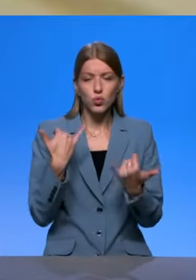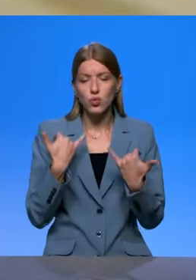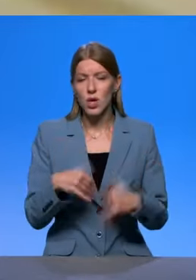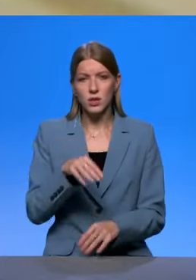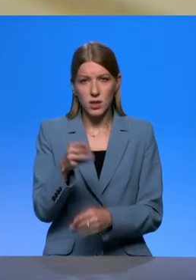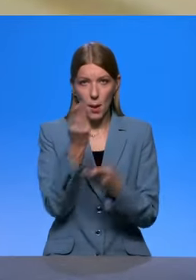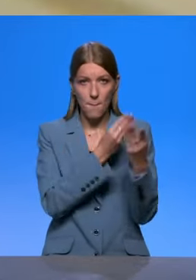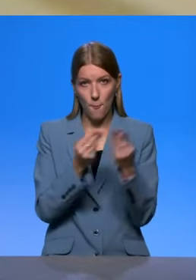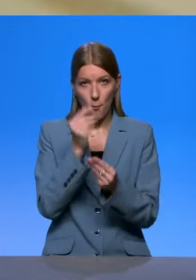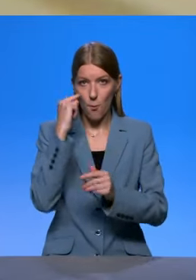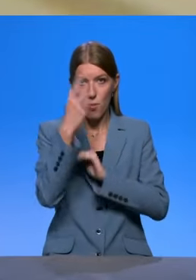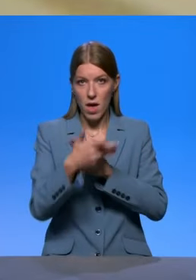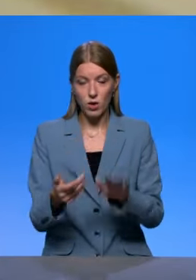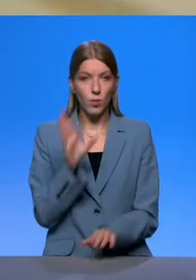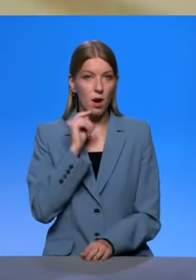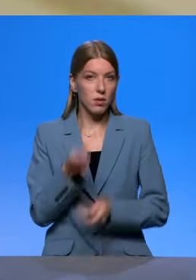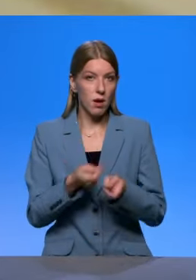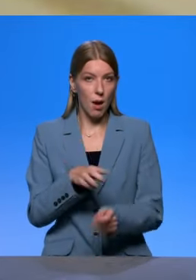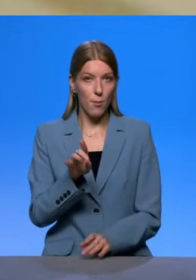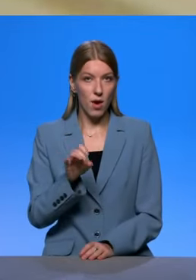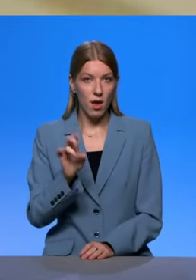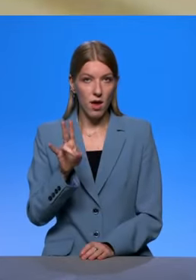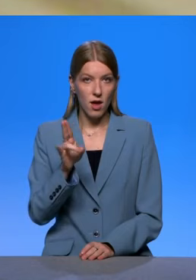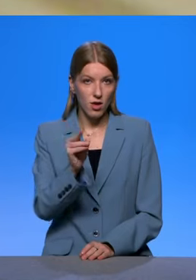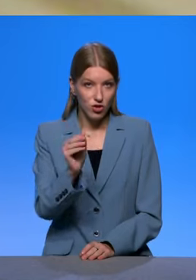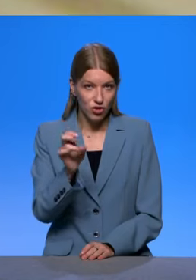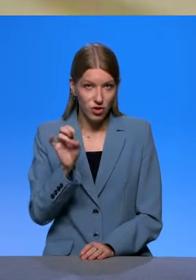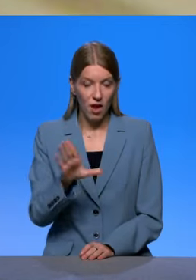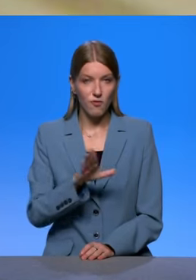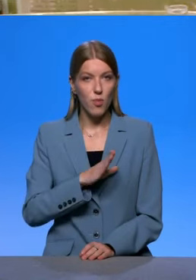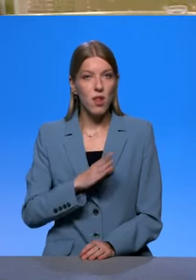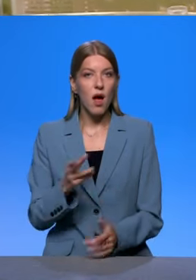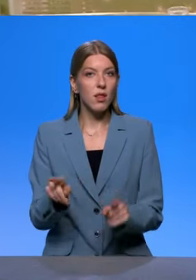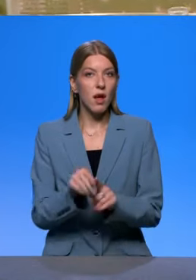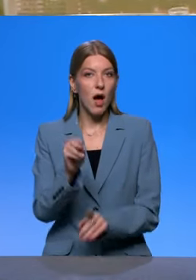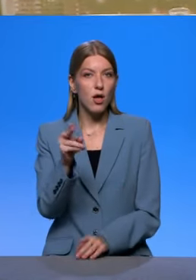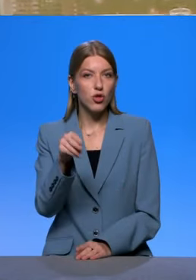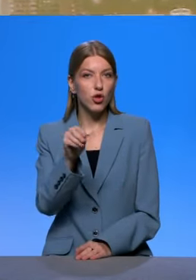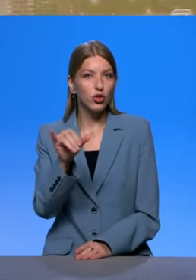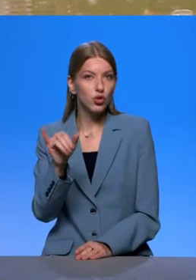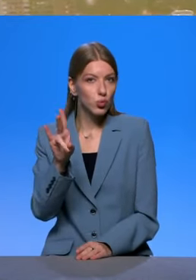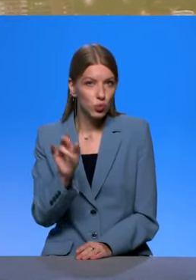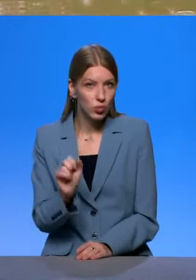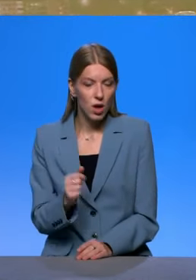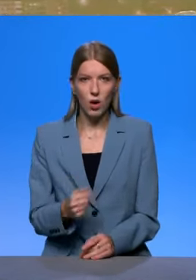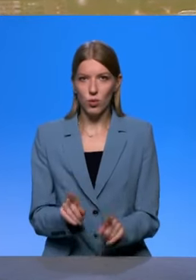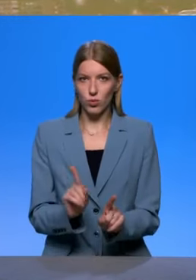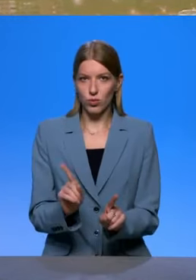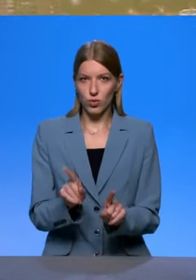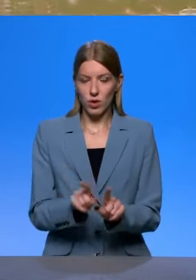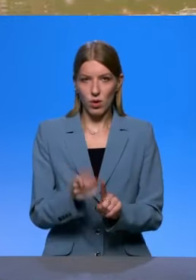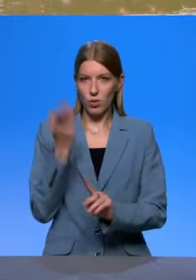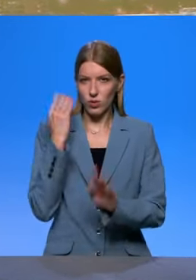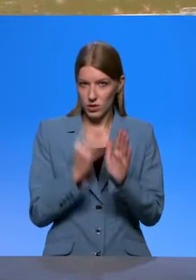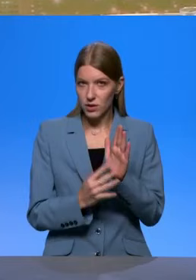мог там всех... При Брежневе была там Джуна, вот, которая тоже где-то там... Вот... Да, из 90-х что-то такое, да, Джуна?